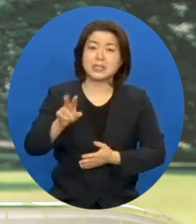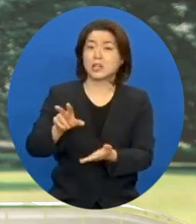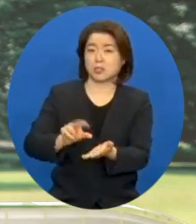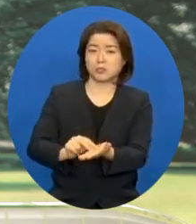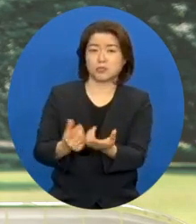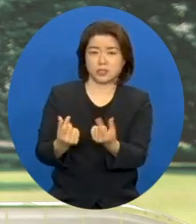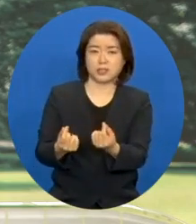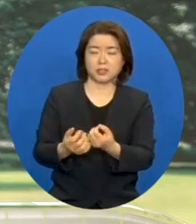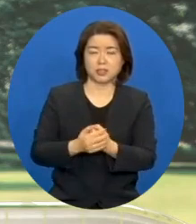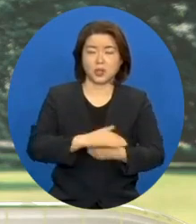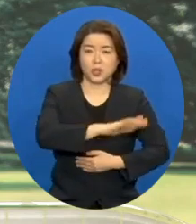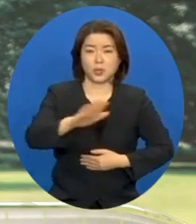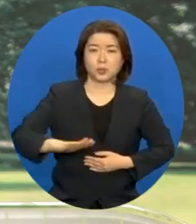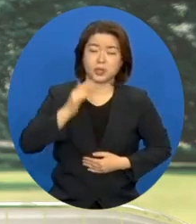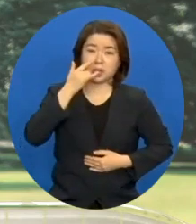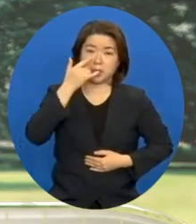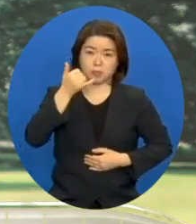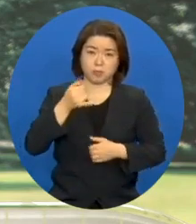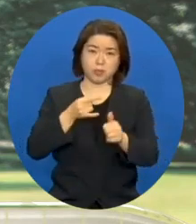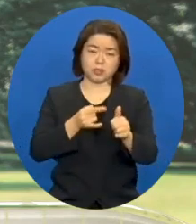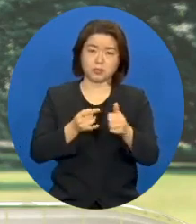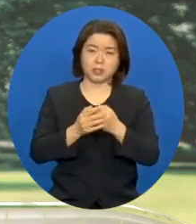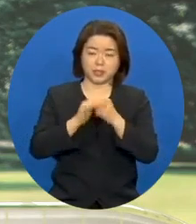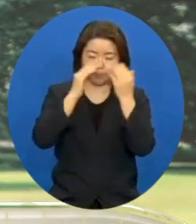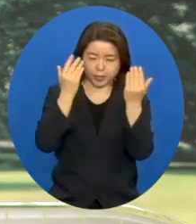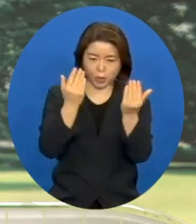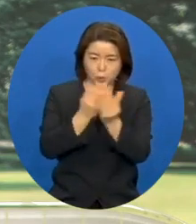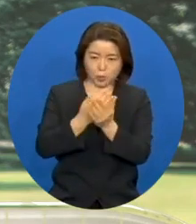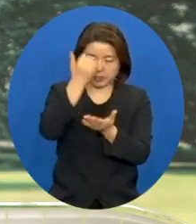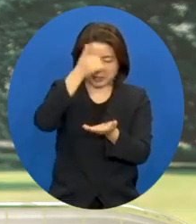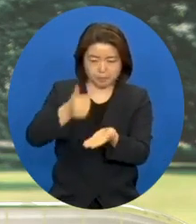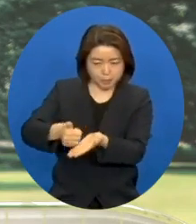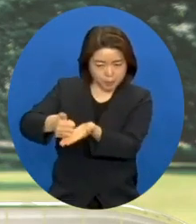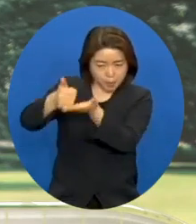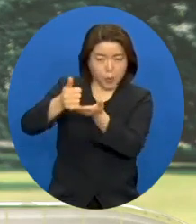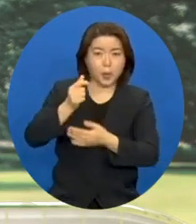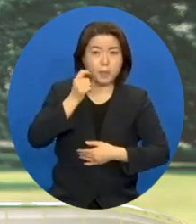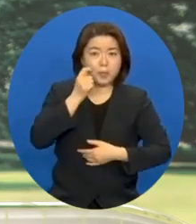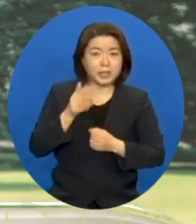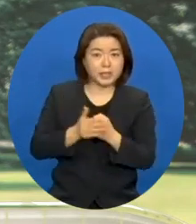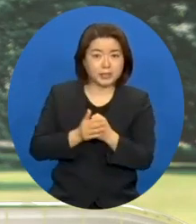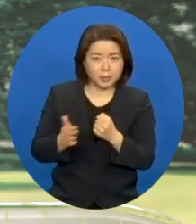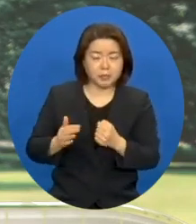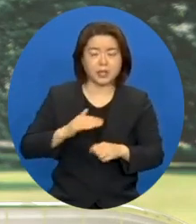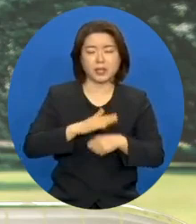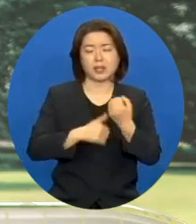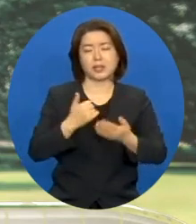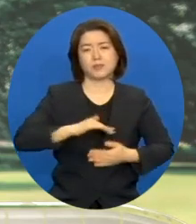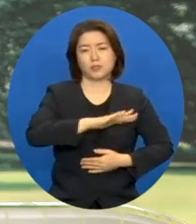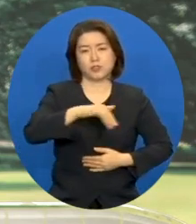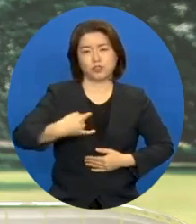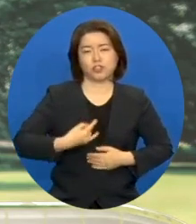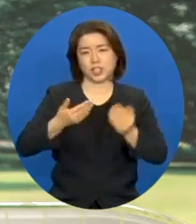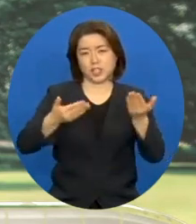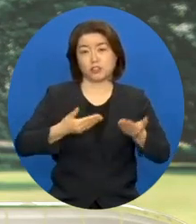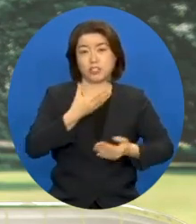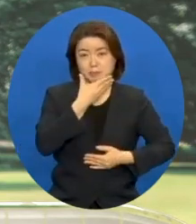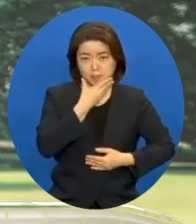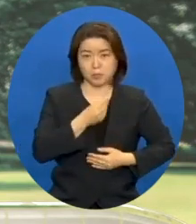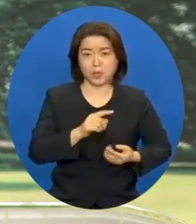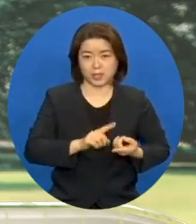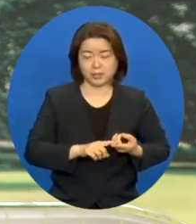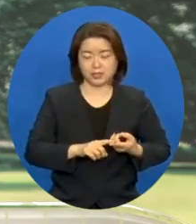우리가 부모님에게 온전히 공경하지 못하는 까닭에 하나님께서 우리에게 주시는 복을